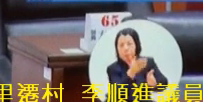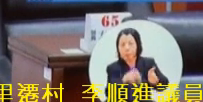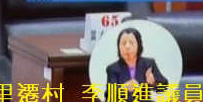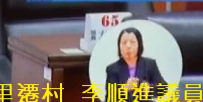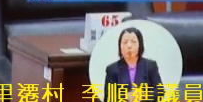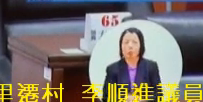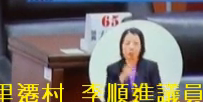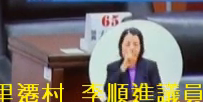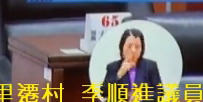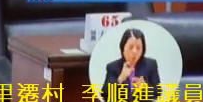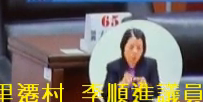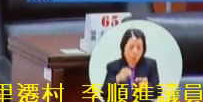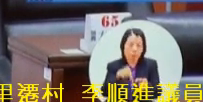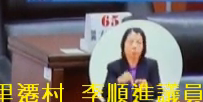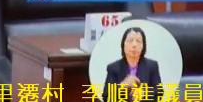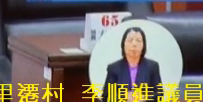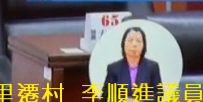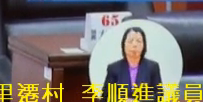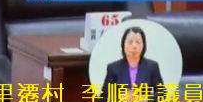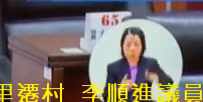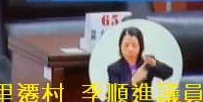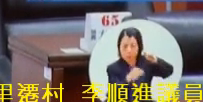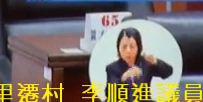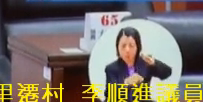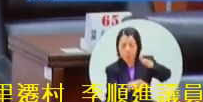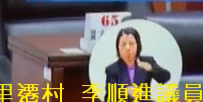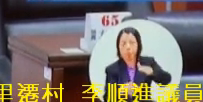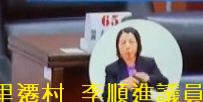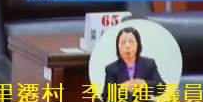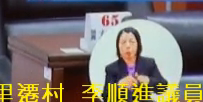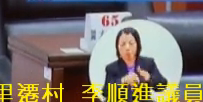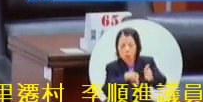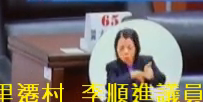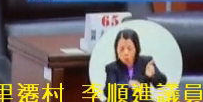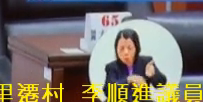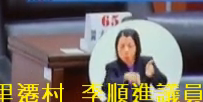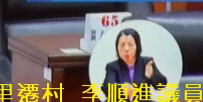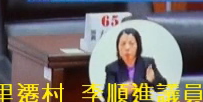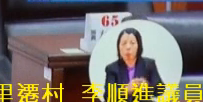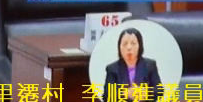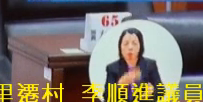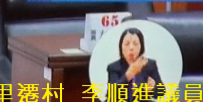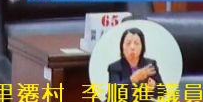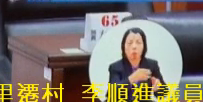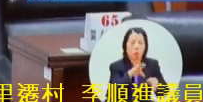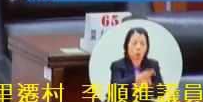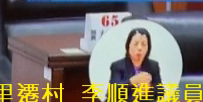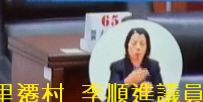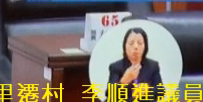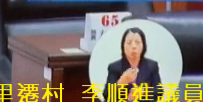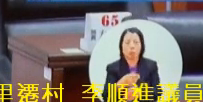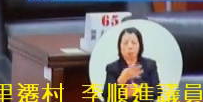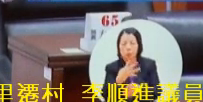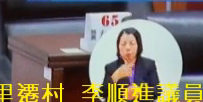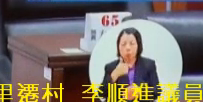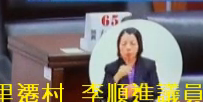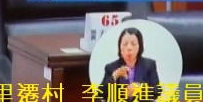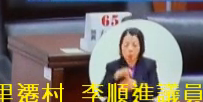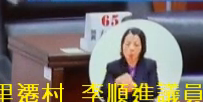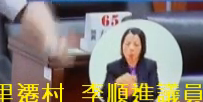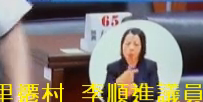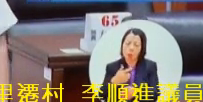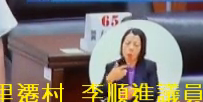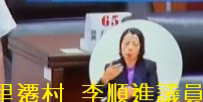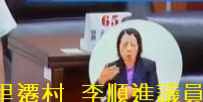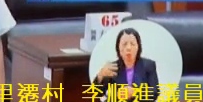港。高速公路末端以南，二柜、三柜、四柜、五柜、六柜，现在还有长荣海运的